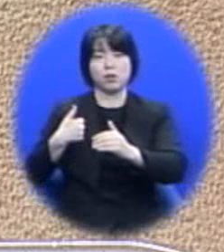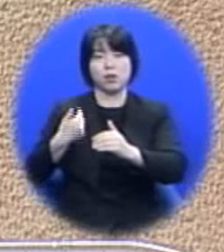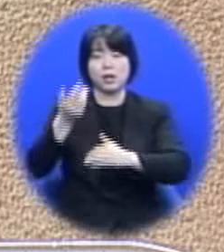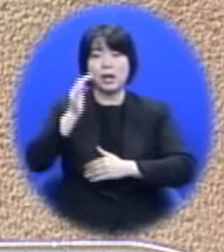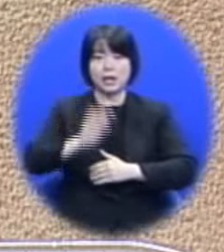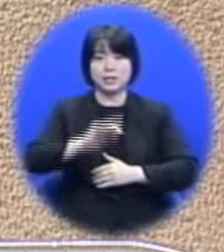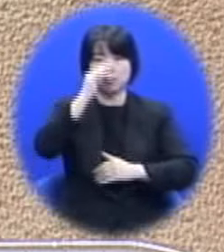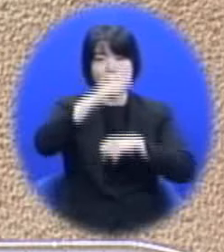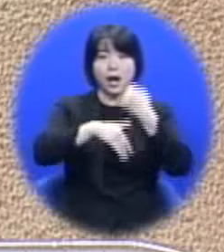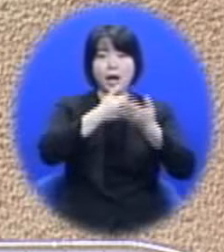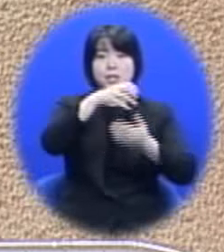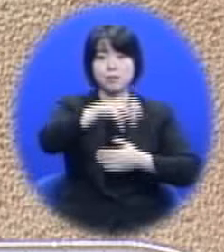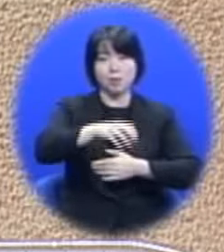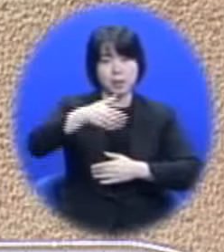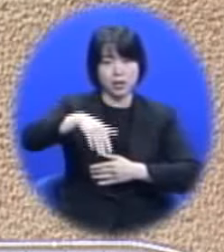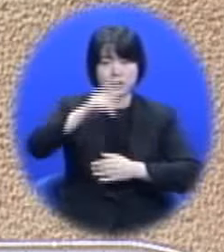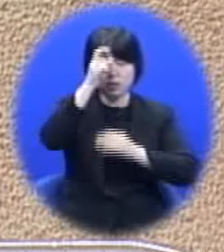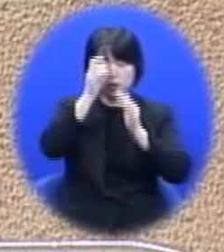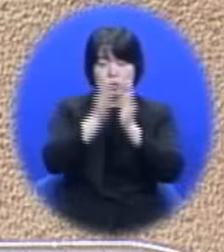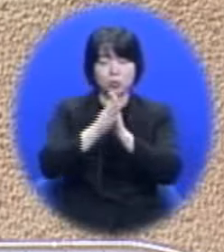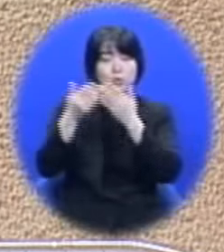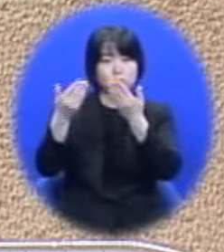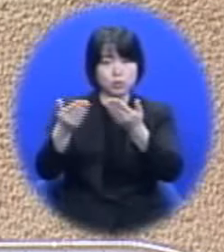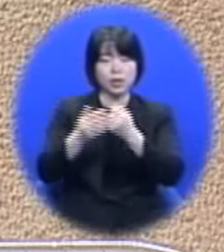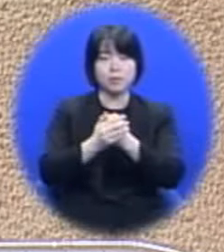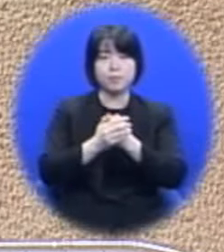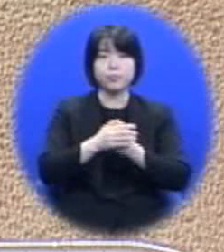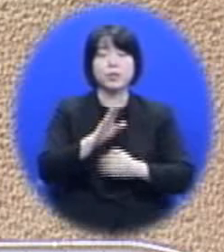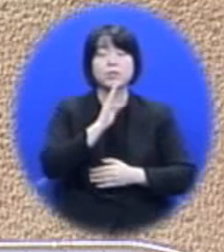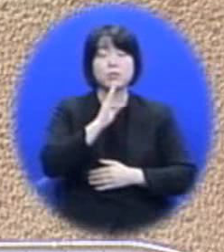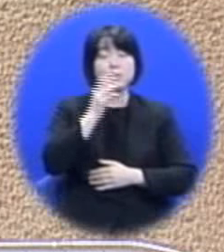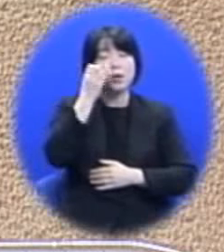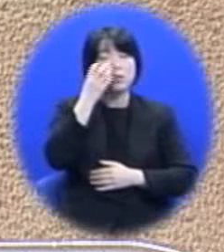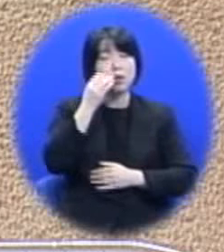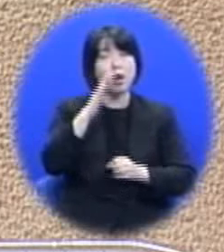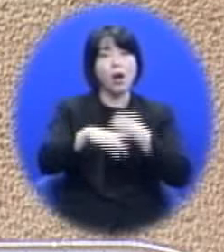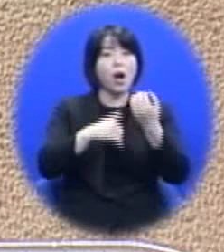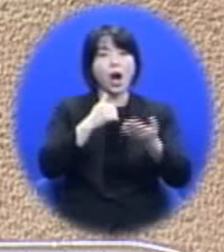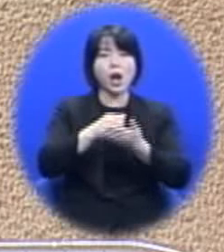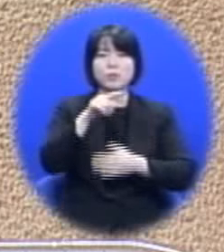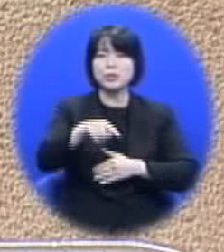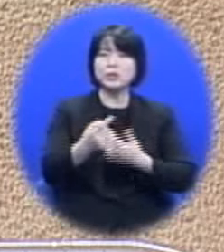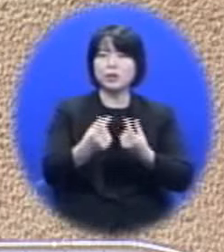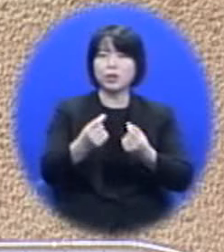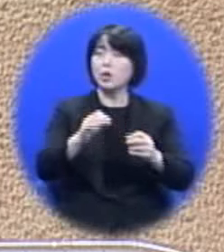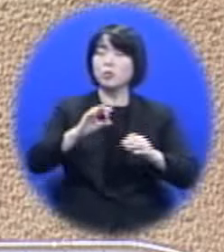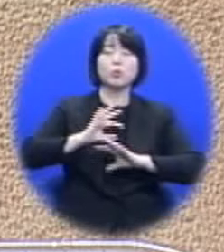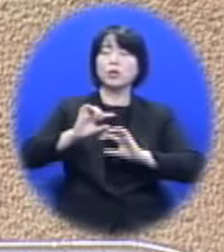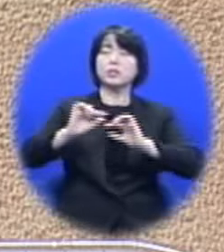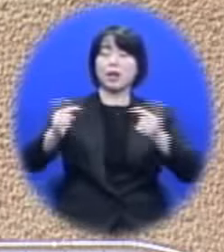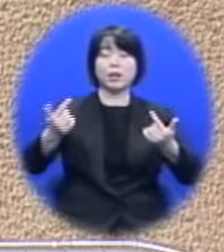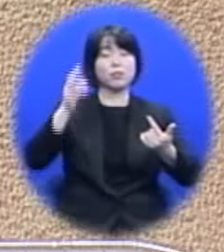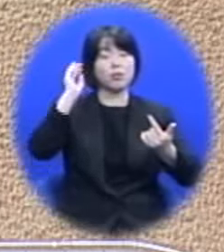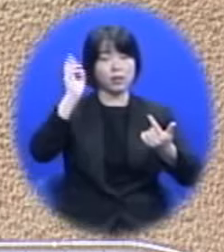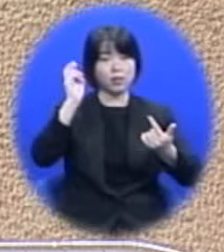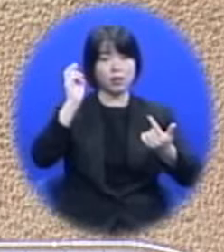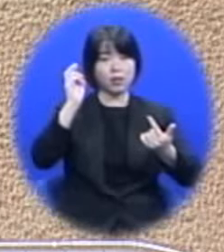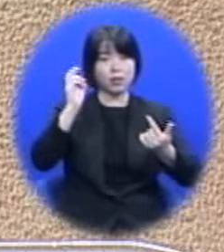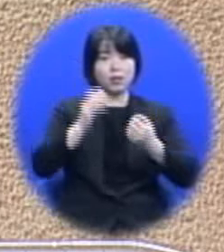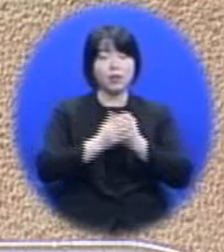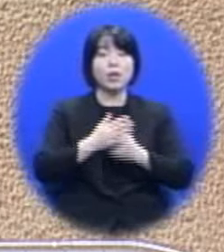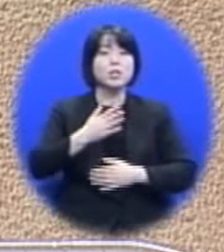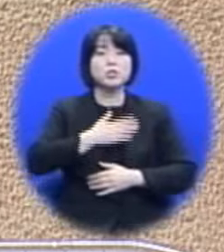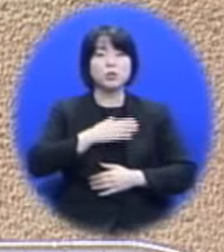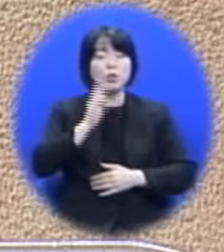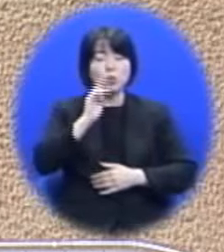나가서 기도하는데 참 이상한 것은 하나님은 그렇게 막 놀라신 것 같지 않으신 거예요.